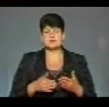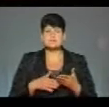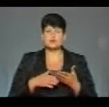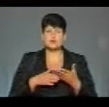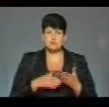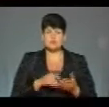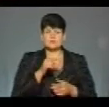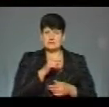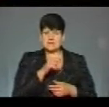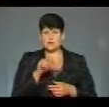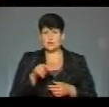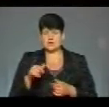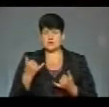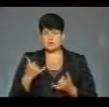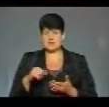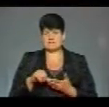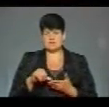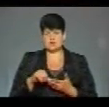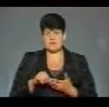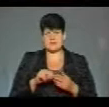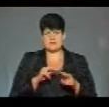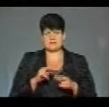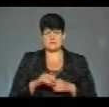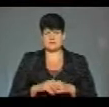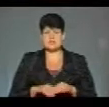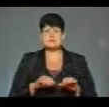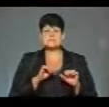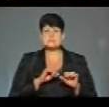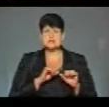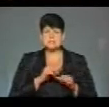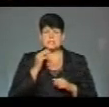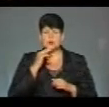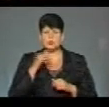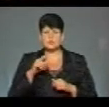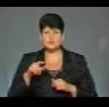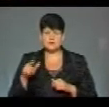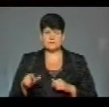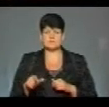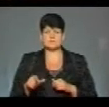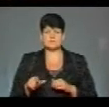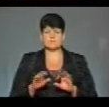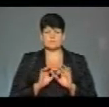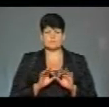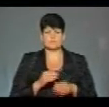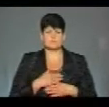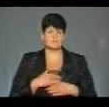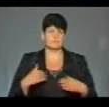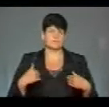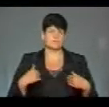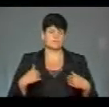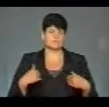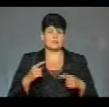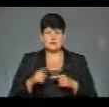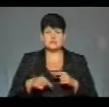тих людей, які от сьогодні виступали свідками. Захисники обвинувачуваних від коментарів відмовилися.